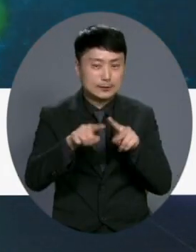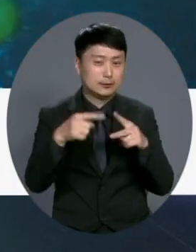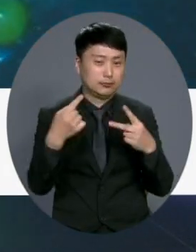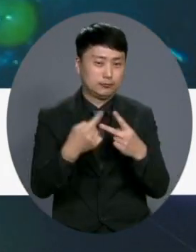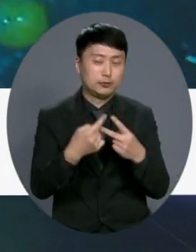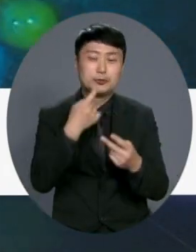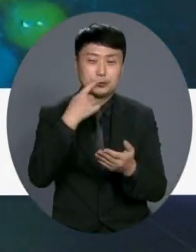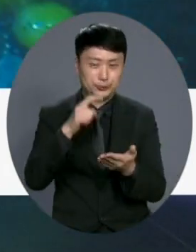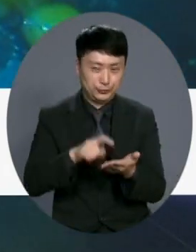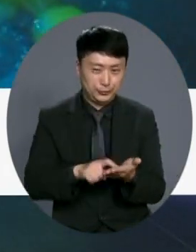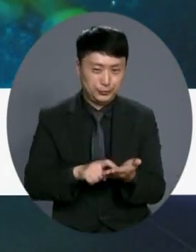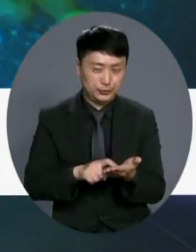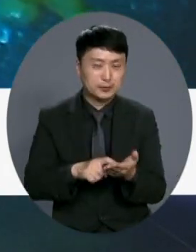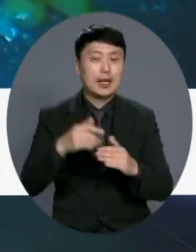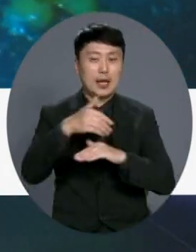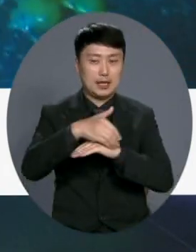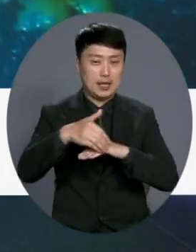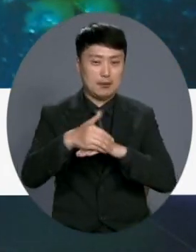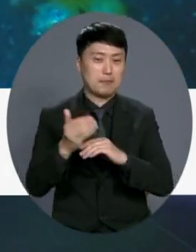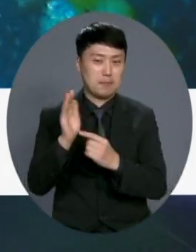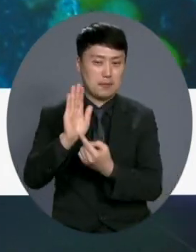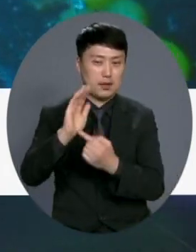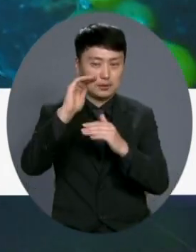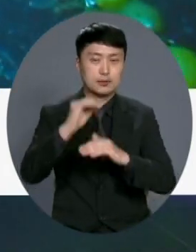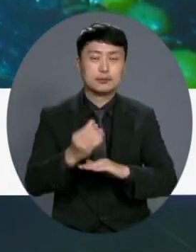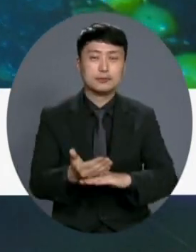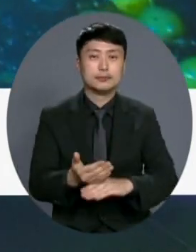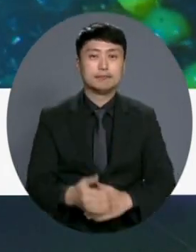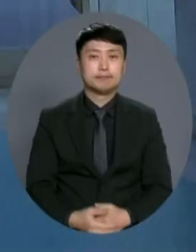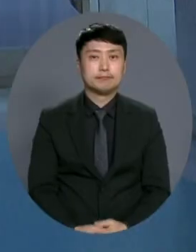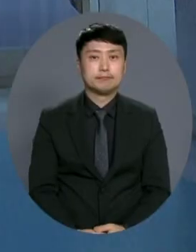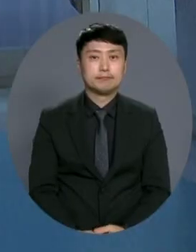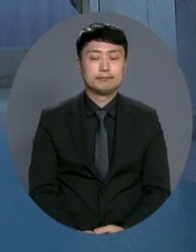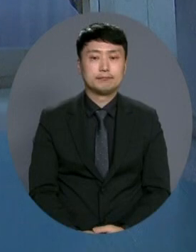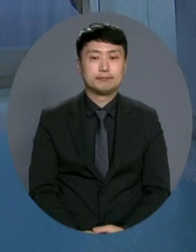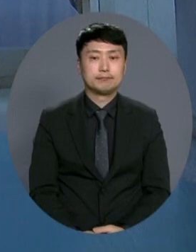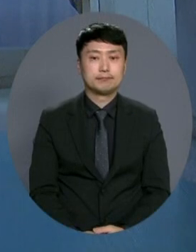점이 주요한 것으로 보입니다. 이상원 기자 보도합니다.